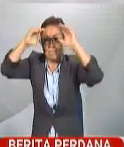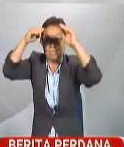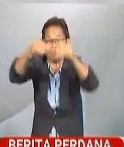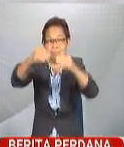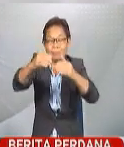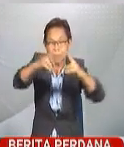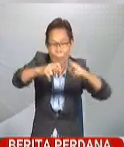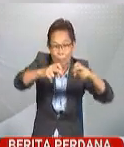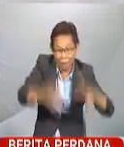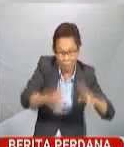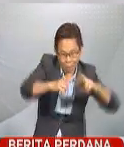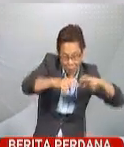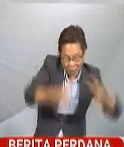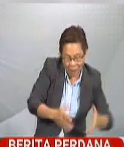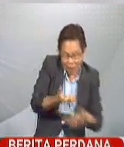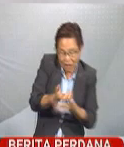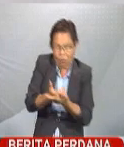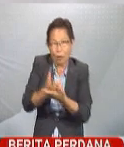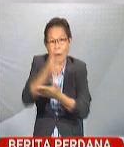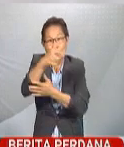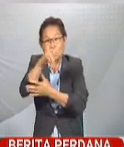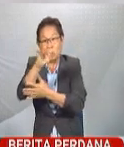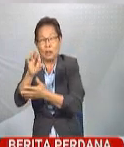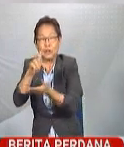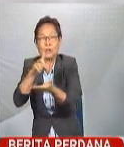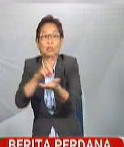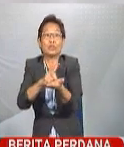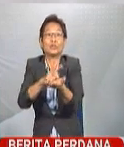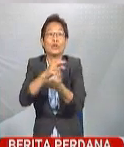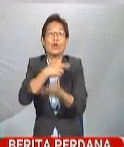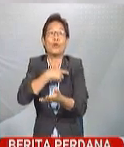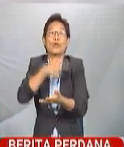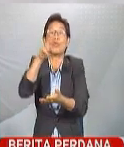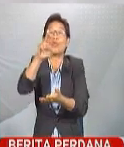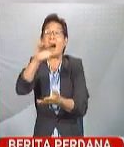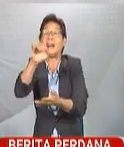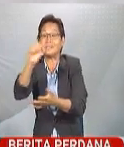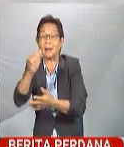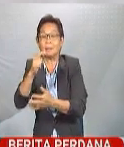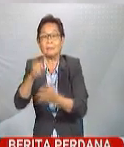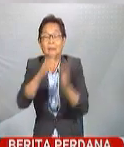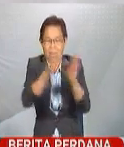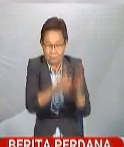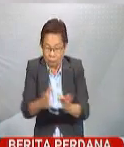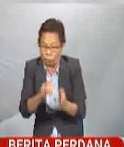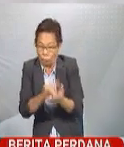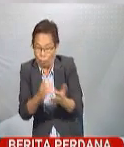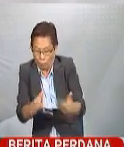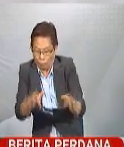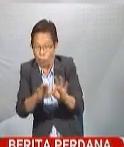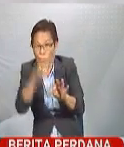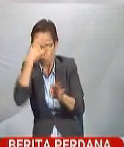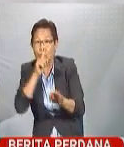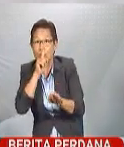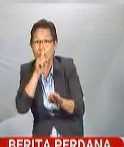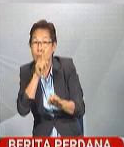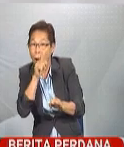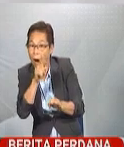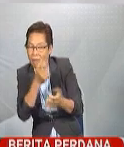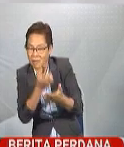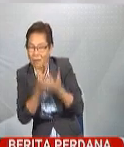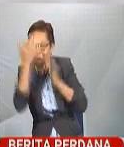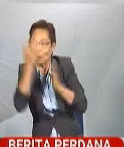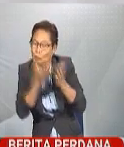penganalisis economy Profesor Doktor ras yang berkata Space gitu penting bagi memastikan ekonomi negara terus